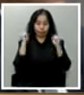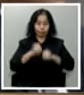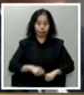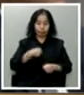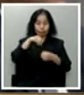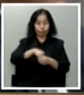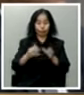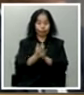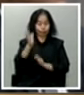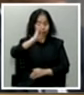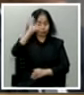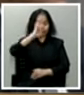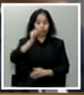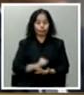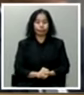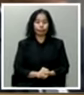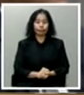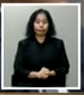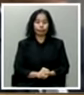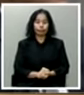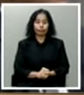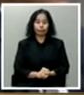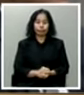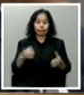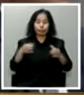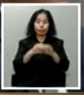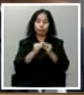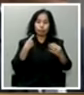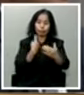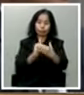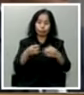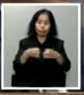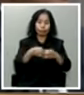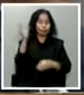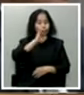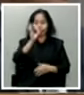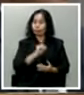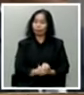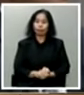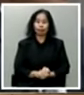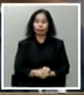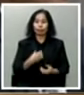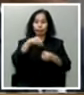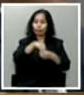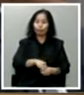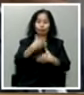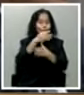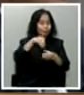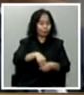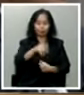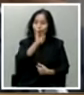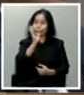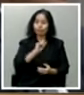ไม่ขออยู่ร่วมที่จะเป็นองค์ประชุมให้กับท่านไม่อยู่ร่วมที่จะเป็นการนับคะแนนให้กับท่